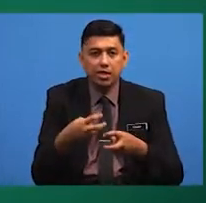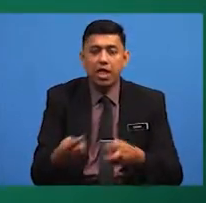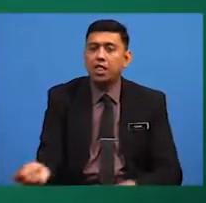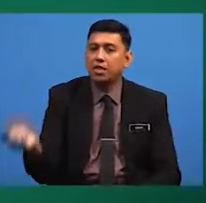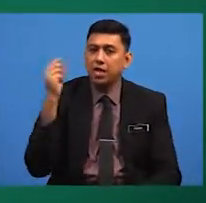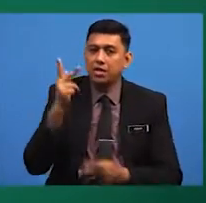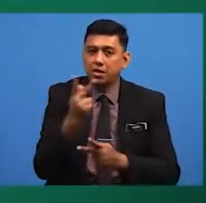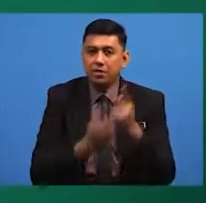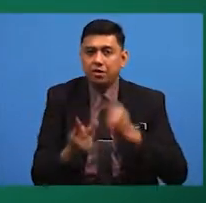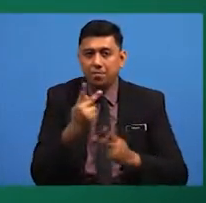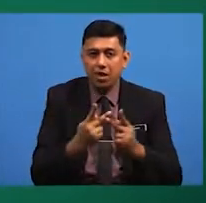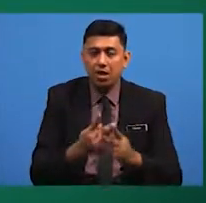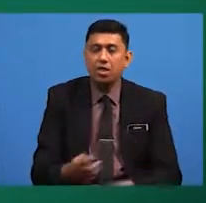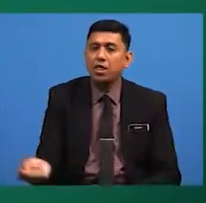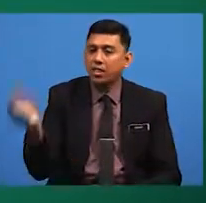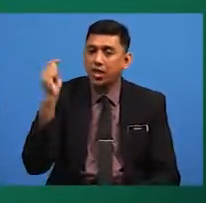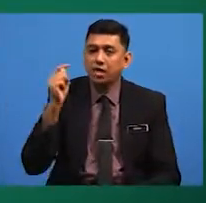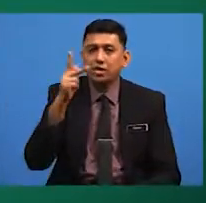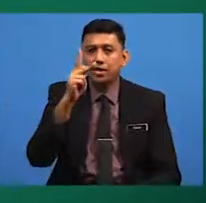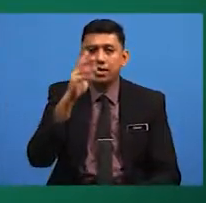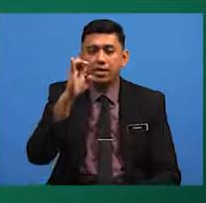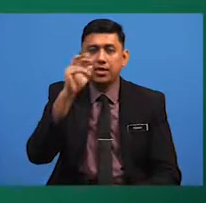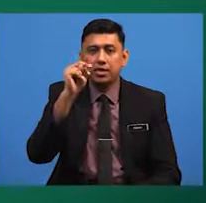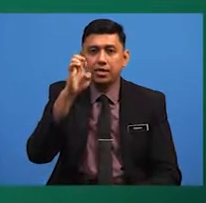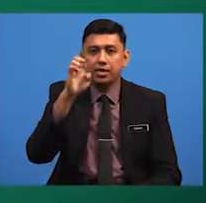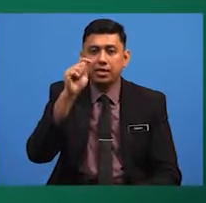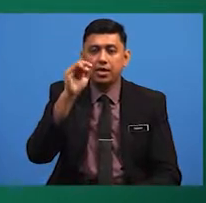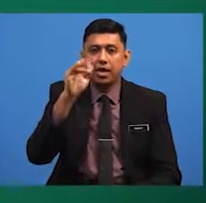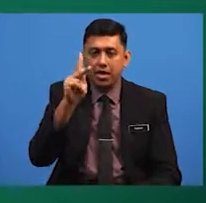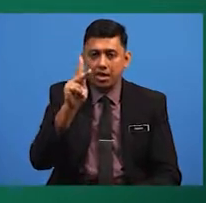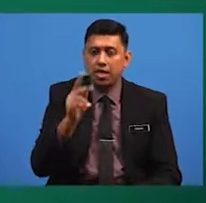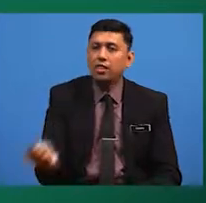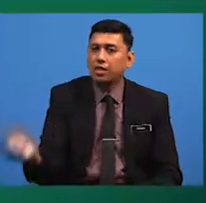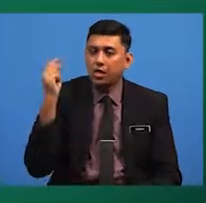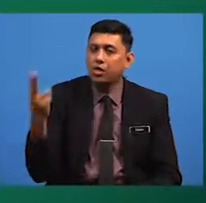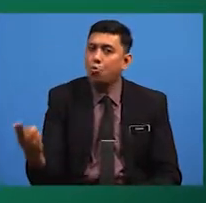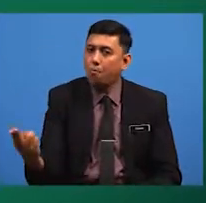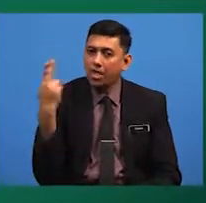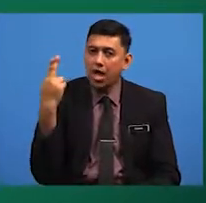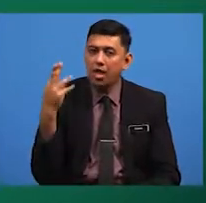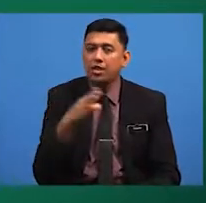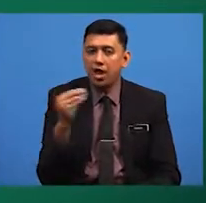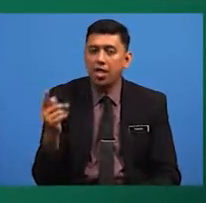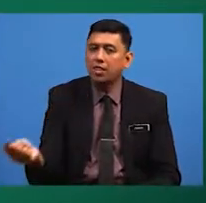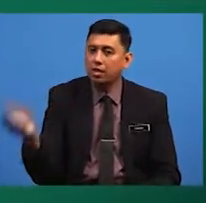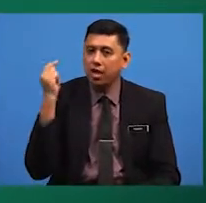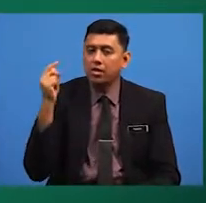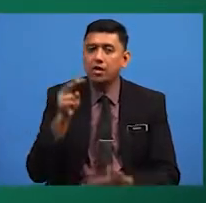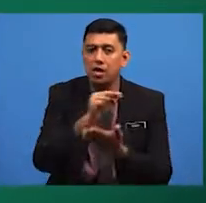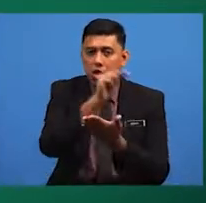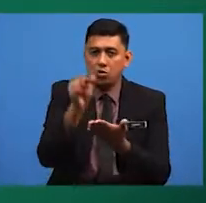kimia tenaga kinetik tenaga keupayaan dan tenaga